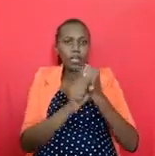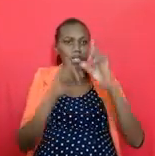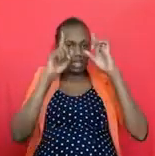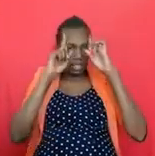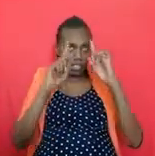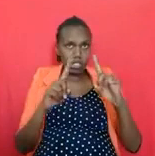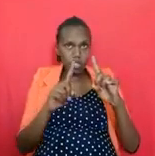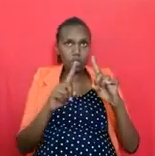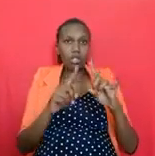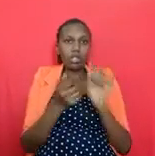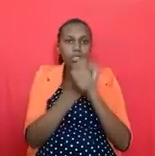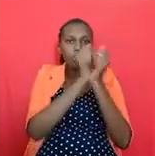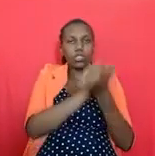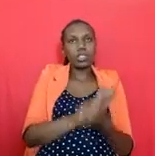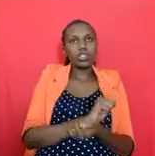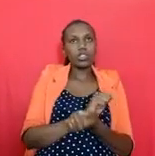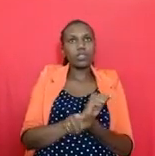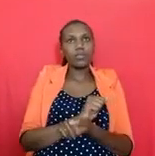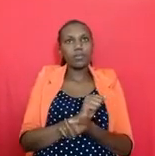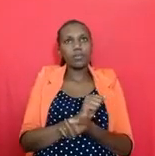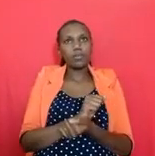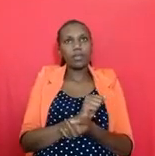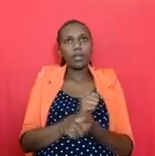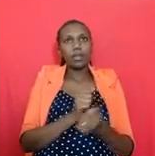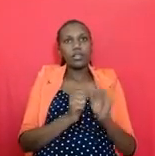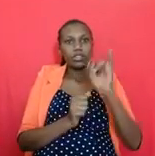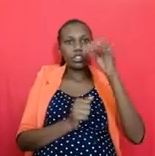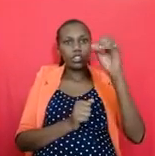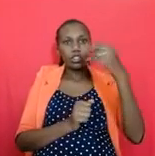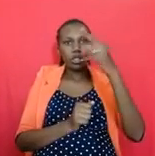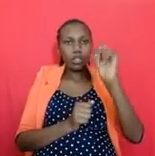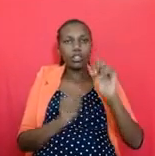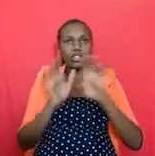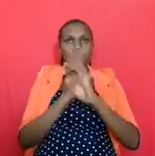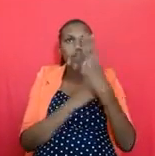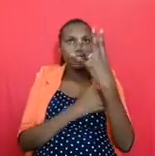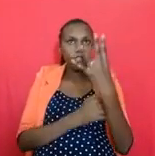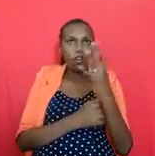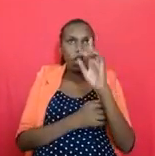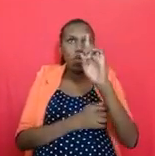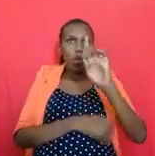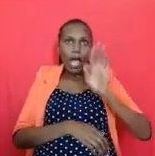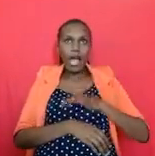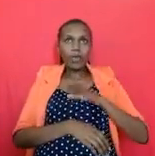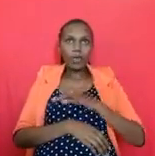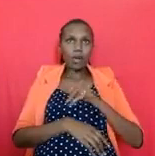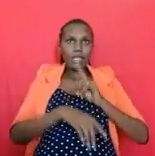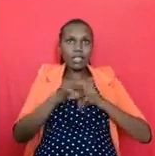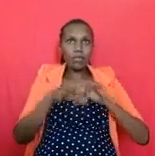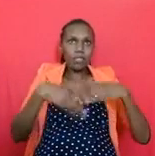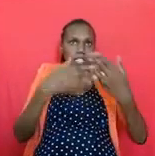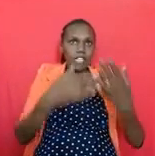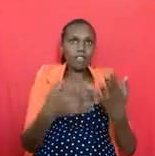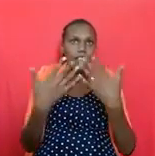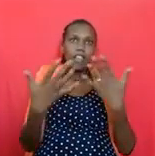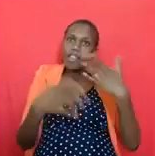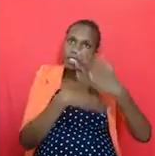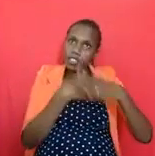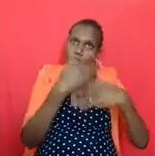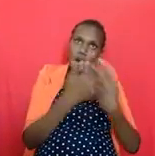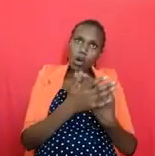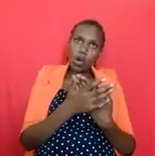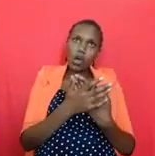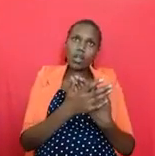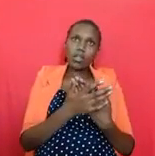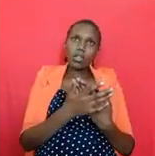matua ma kå garårå ka Johana inya må tumia må Samaria rä rä a aheirwo maå ndå make mothe akä